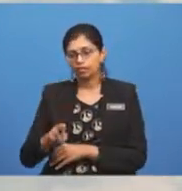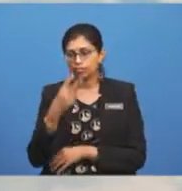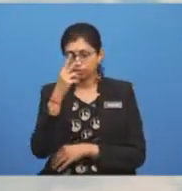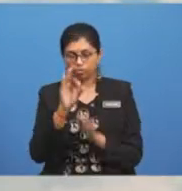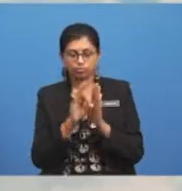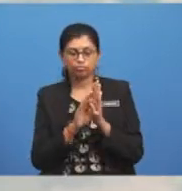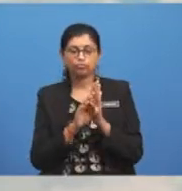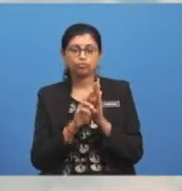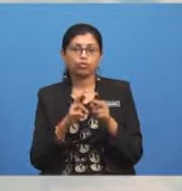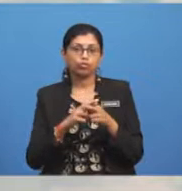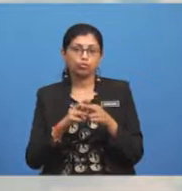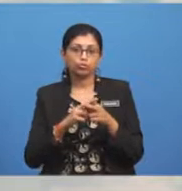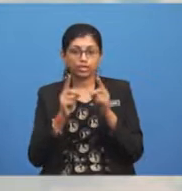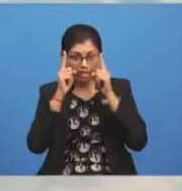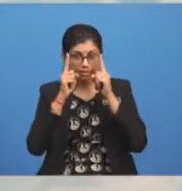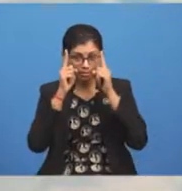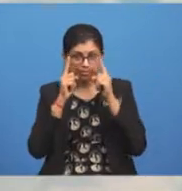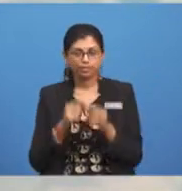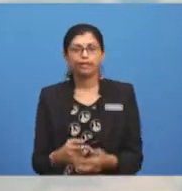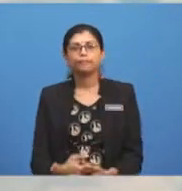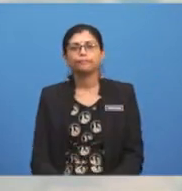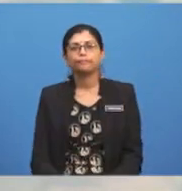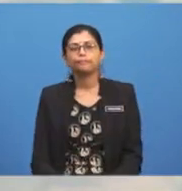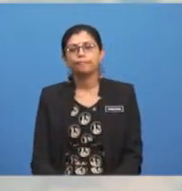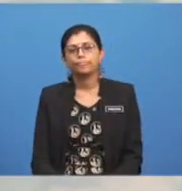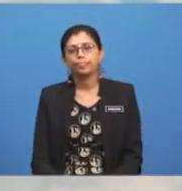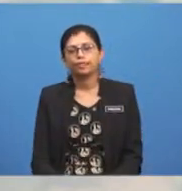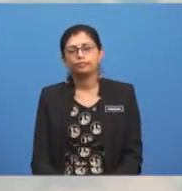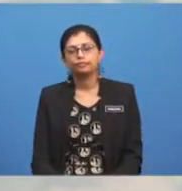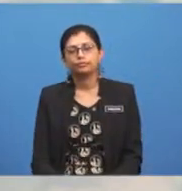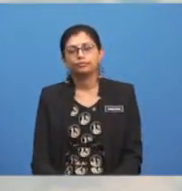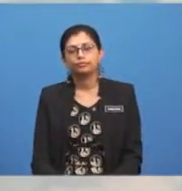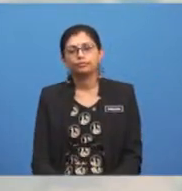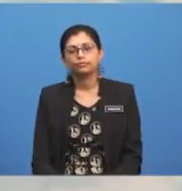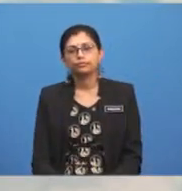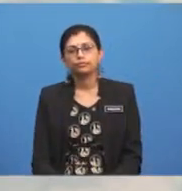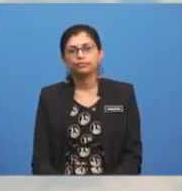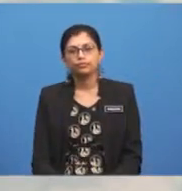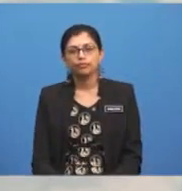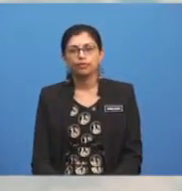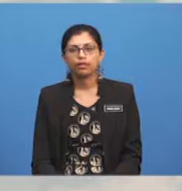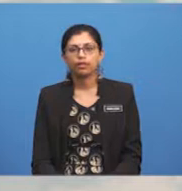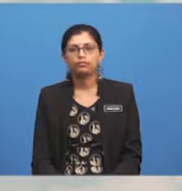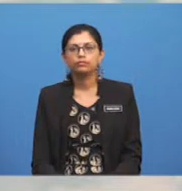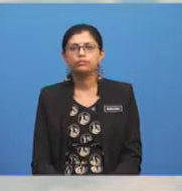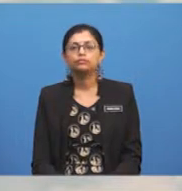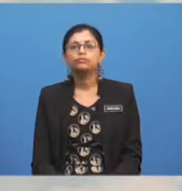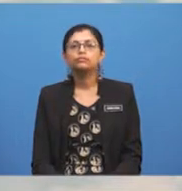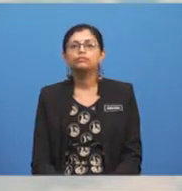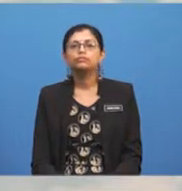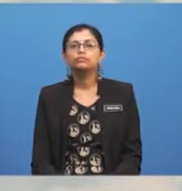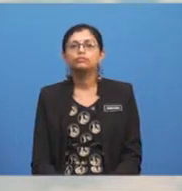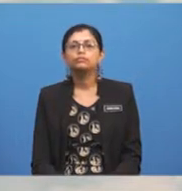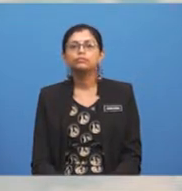pemalar kegravitian, dan M. Apakah M? Jisim bumi. Dan nilai